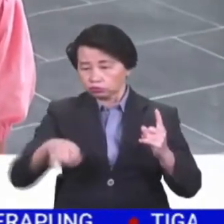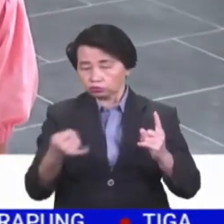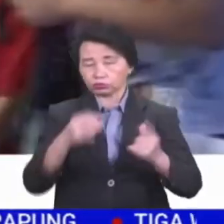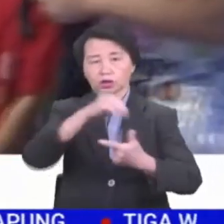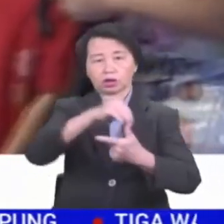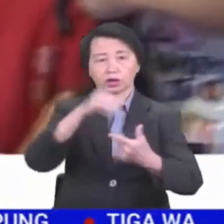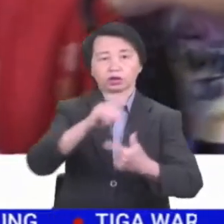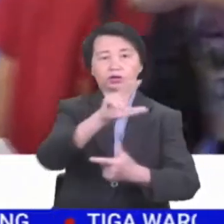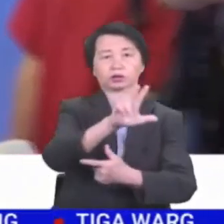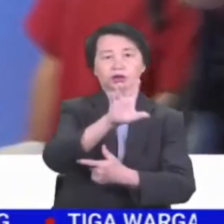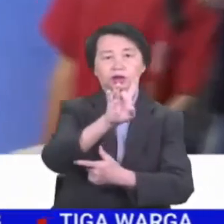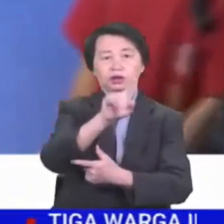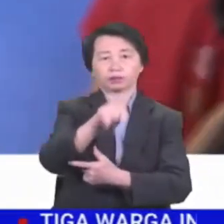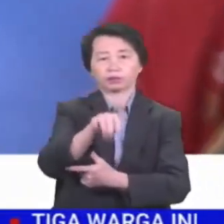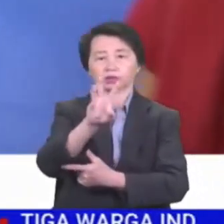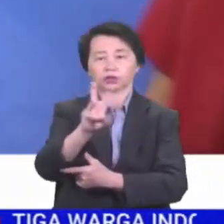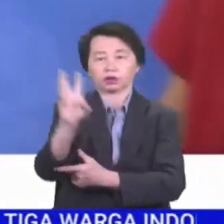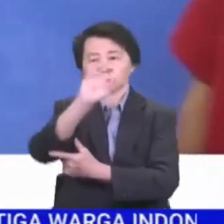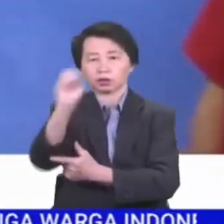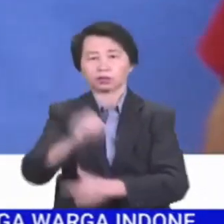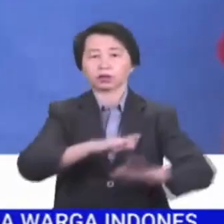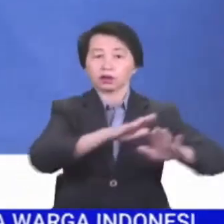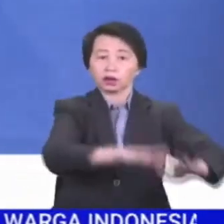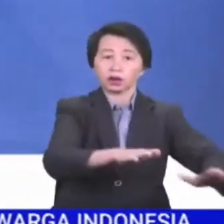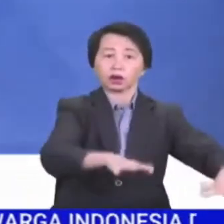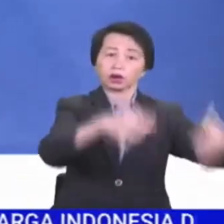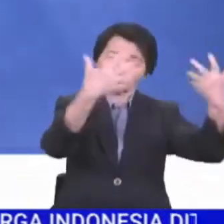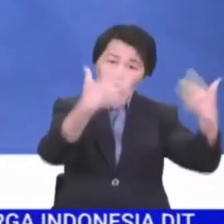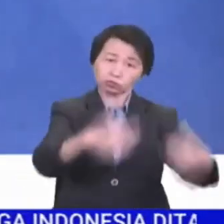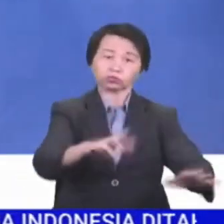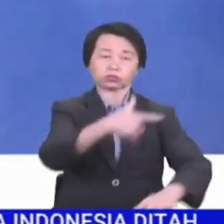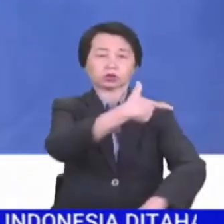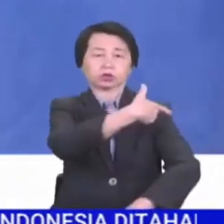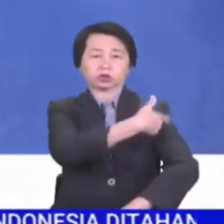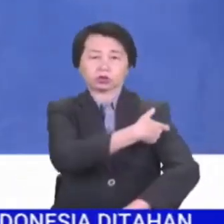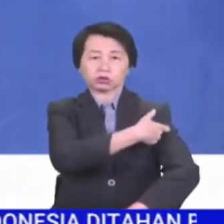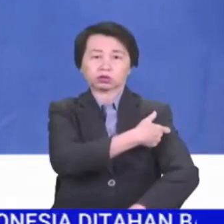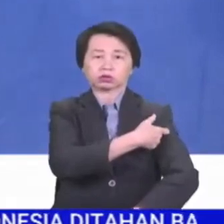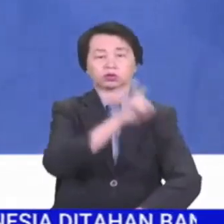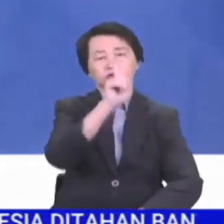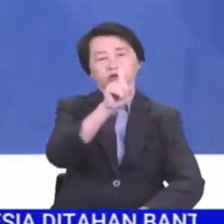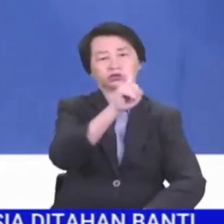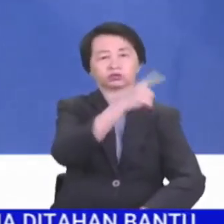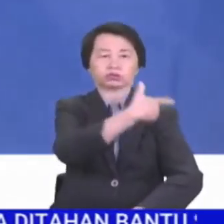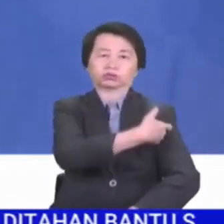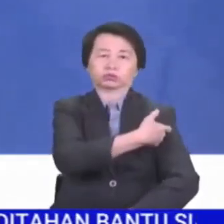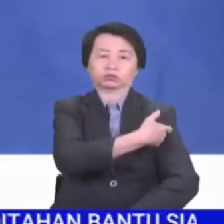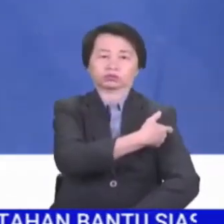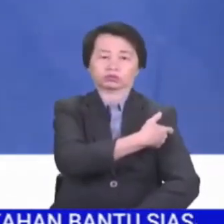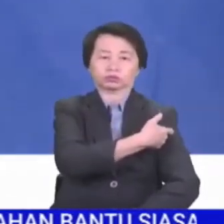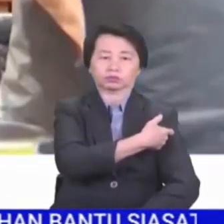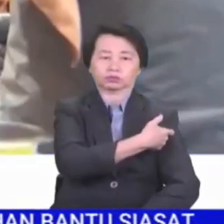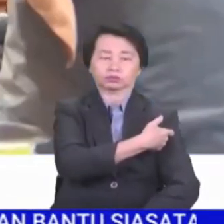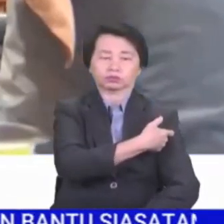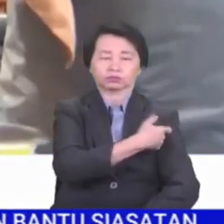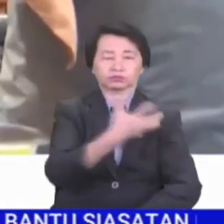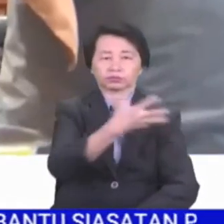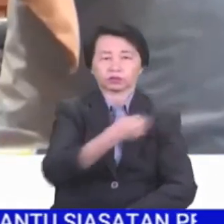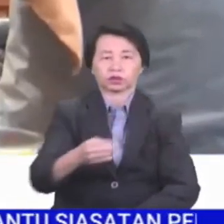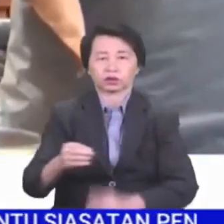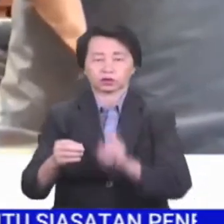atau 38.6% kanak-kanak telah menerima sekurang-kurangnya satu dos vaksin COVID-19